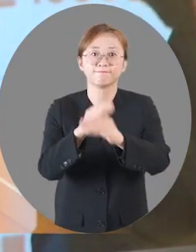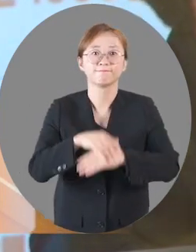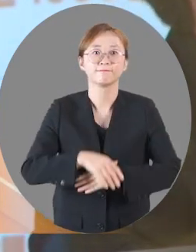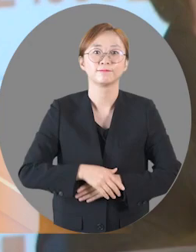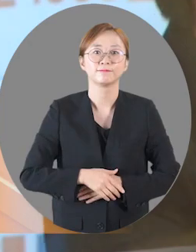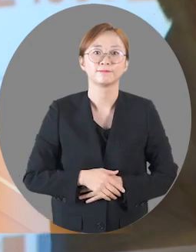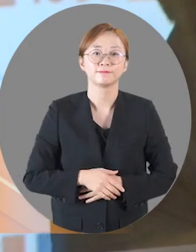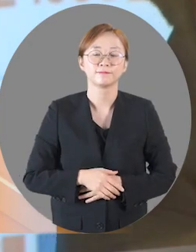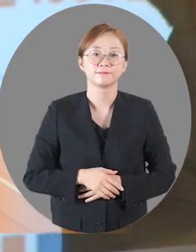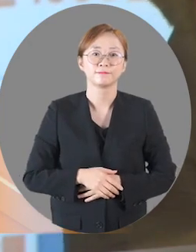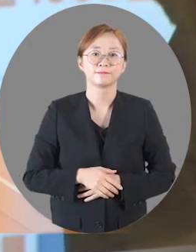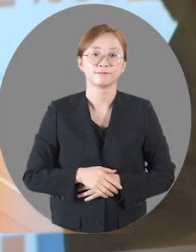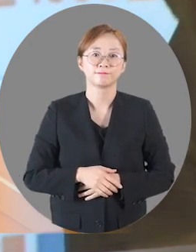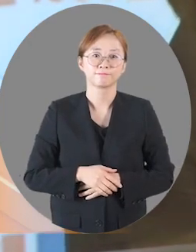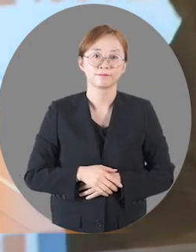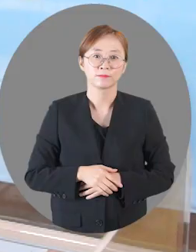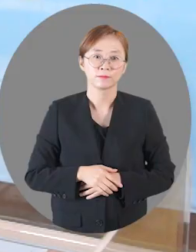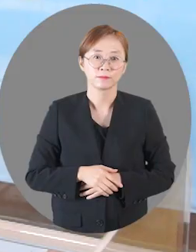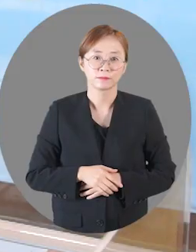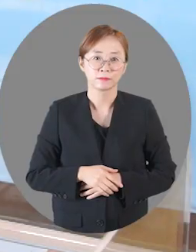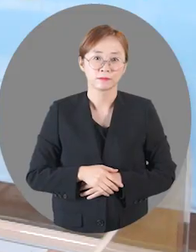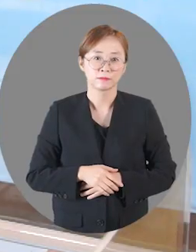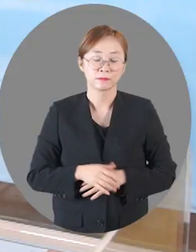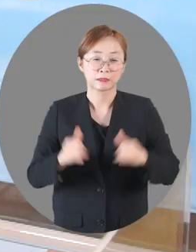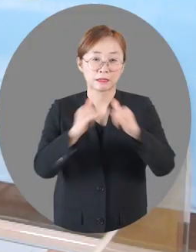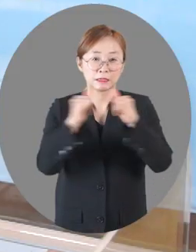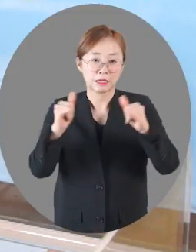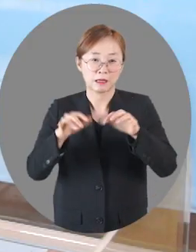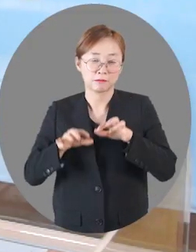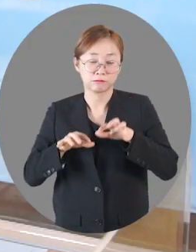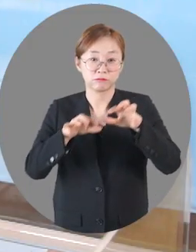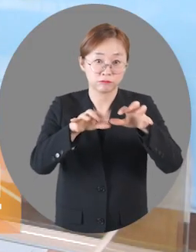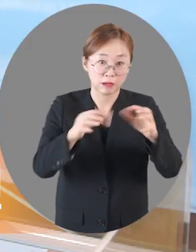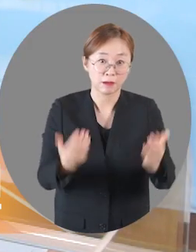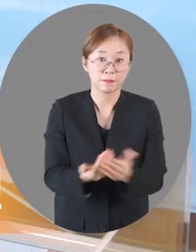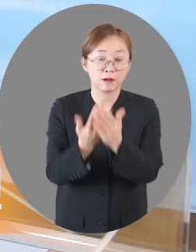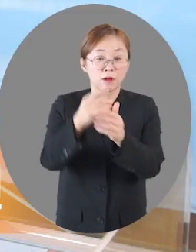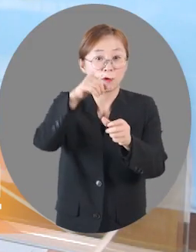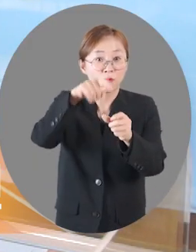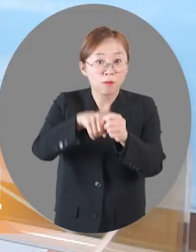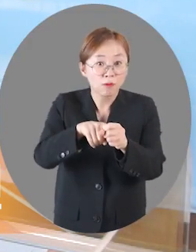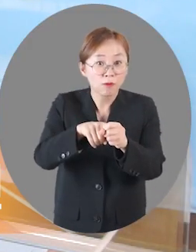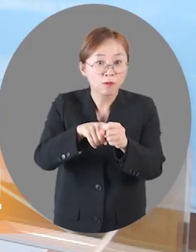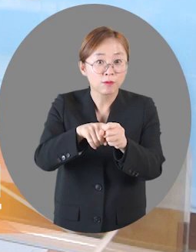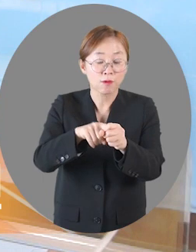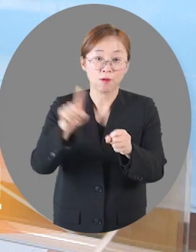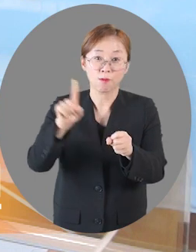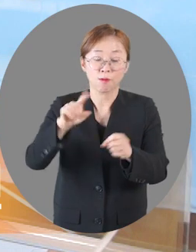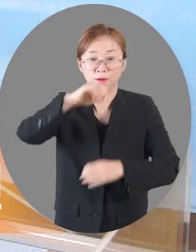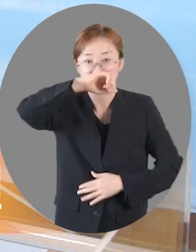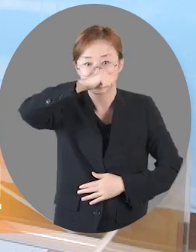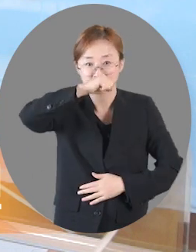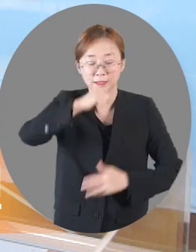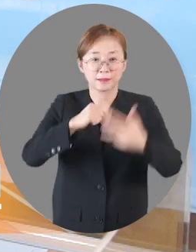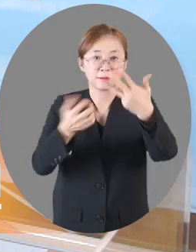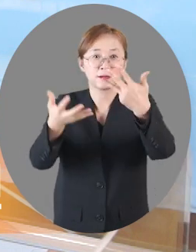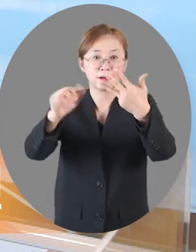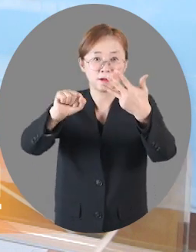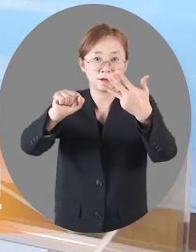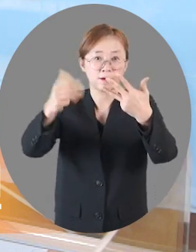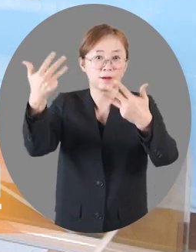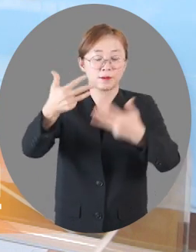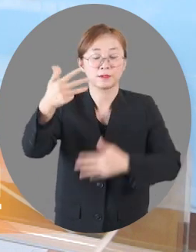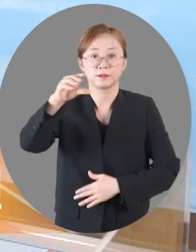사업 등이 진행됐습니다. 앞으로 추진될 문화 관광형 시장 육성 사업에서는 2022년까지